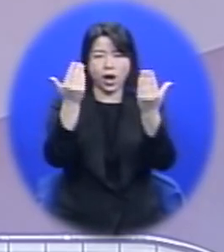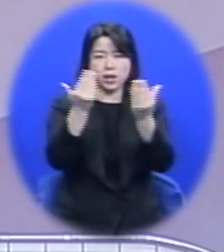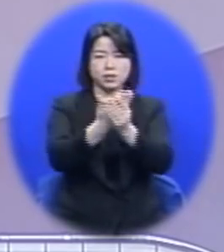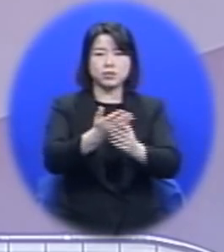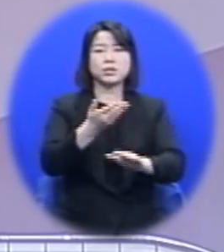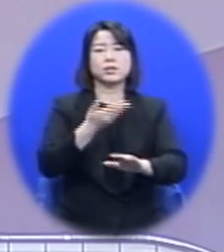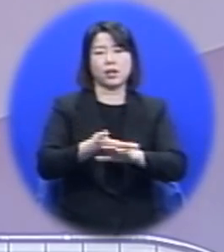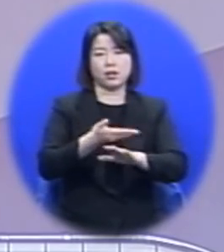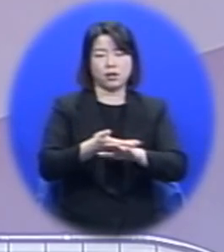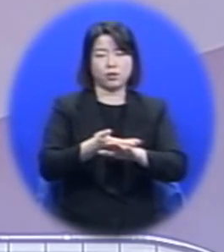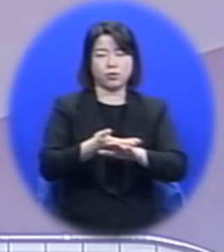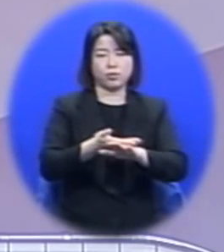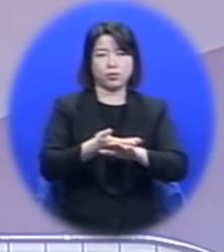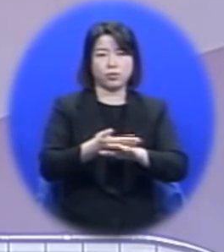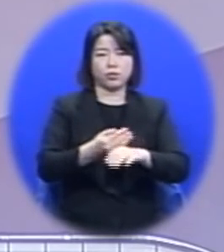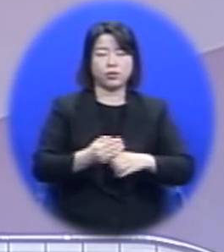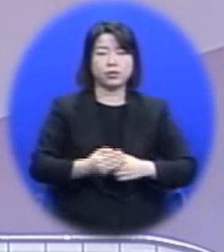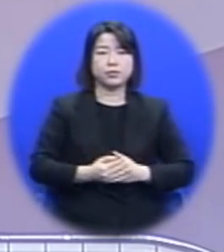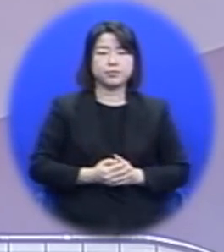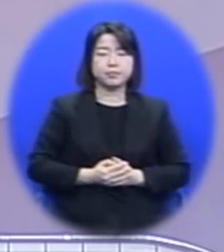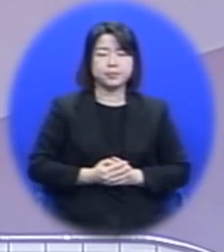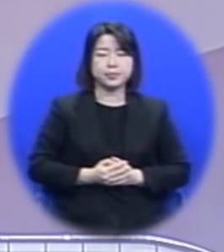달라집니다.